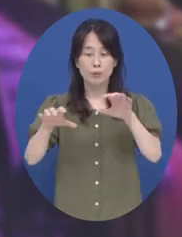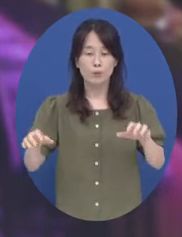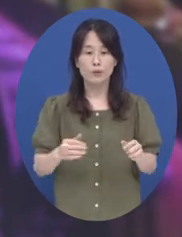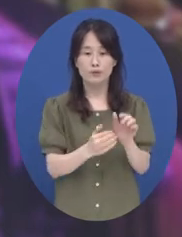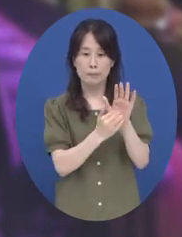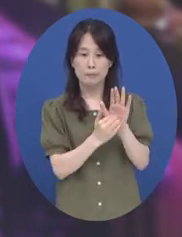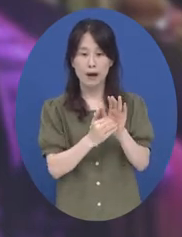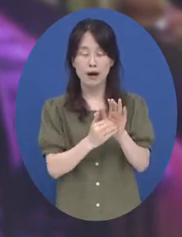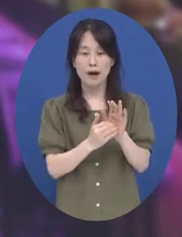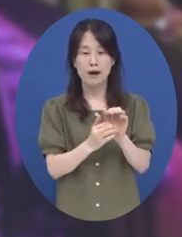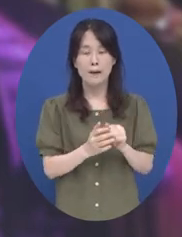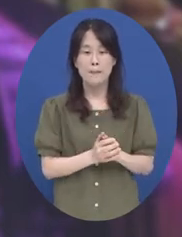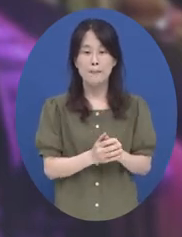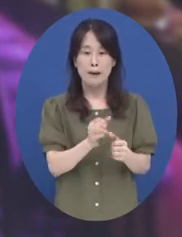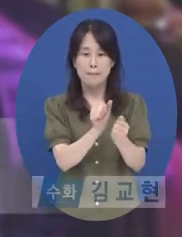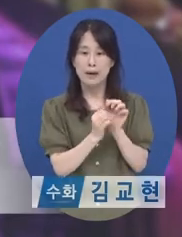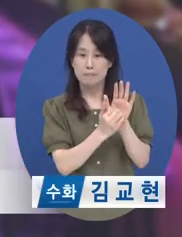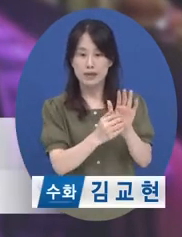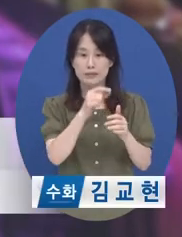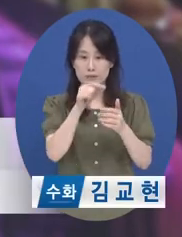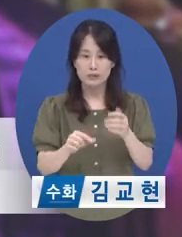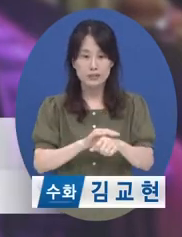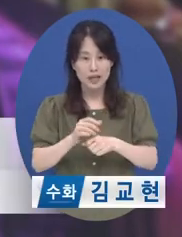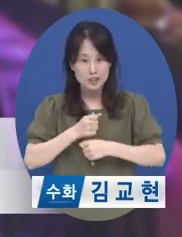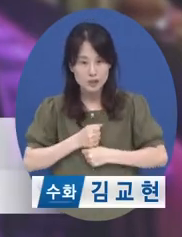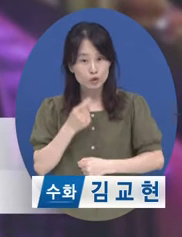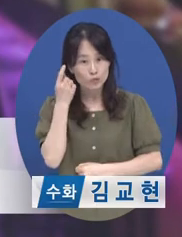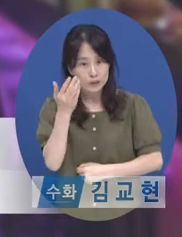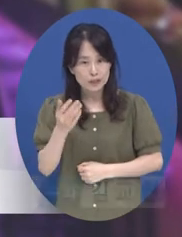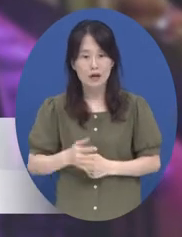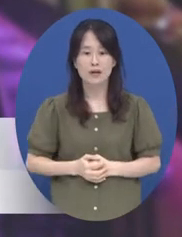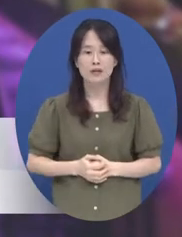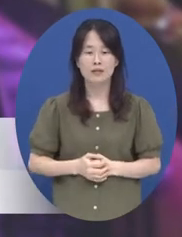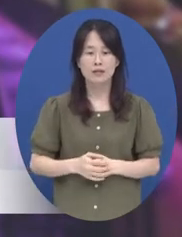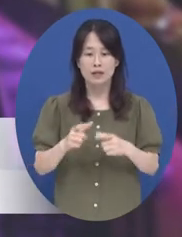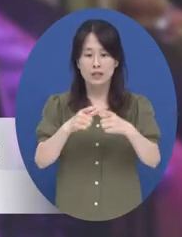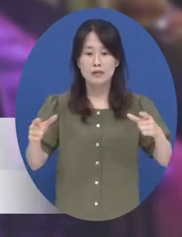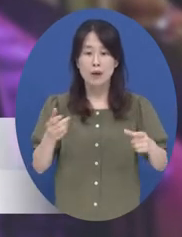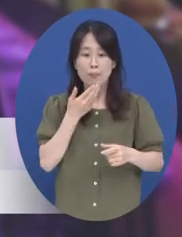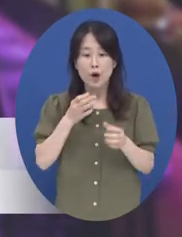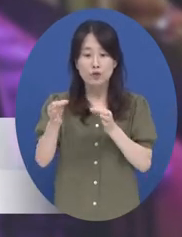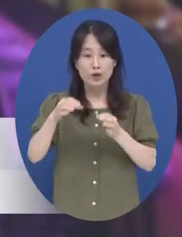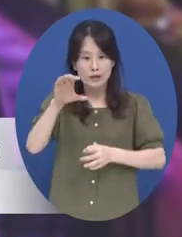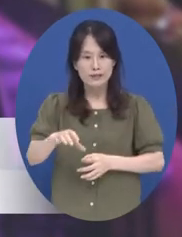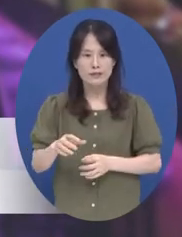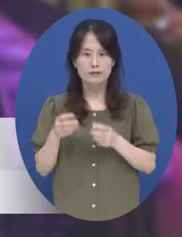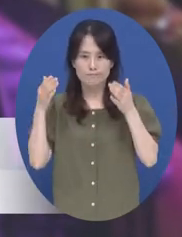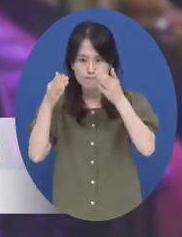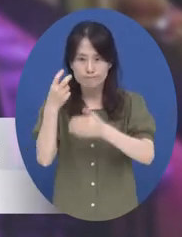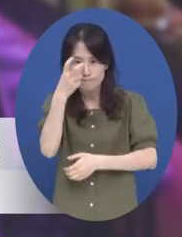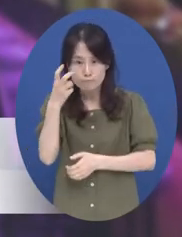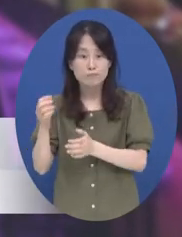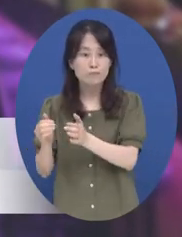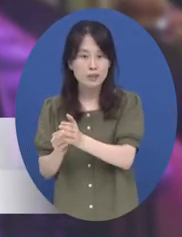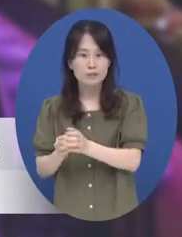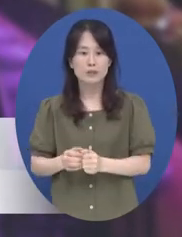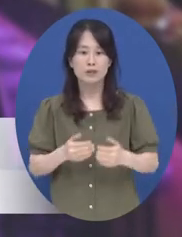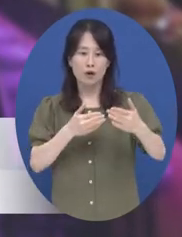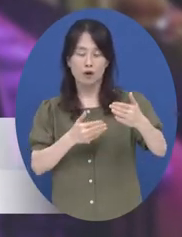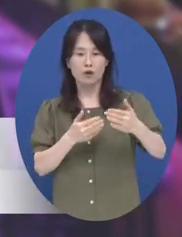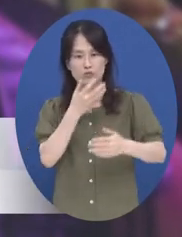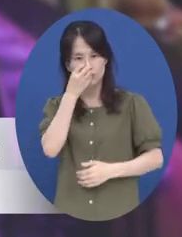곳곳에서 방역수칙 잘 지켜지고 있을까요? 경기도 특별사법경찰단이 일반 음식점을 대상으로 집중 수사를